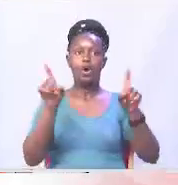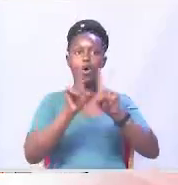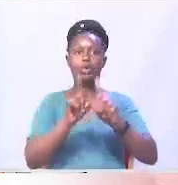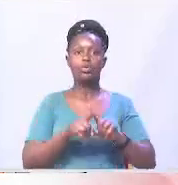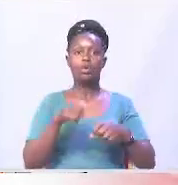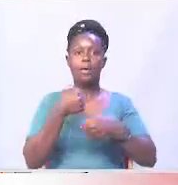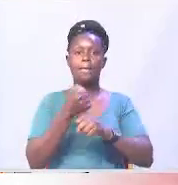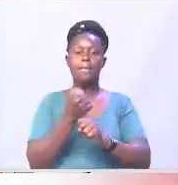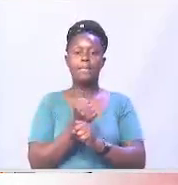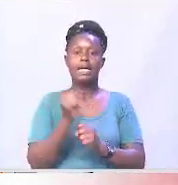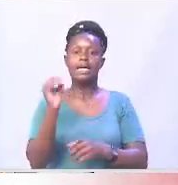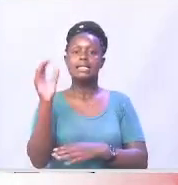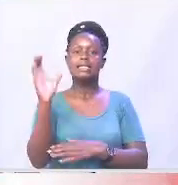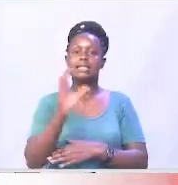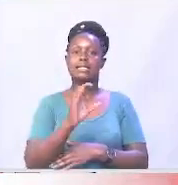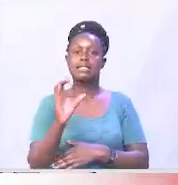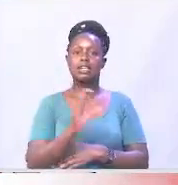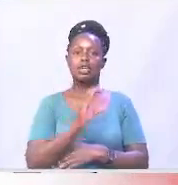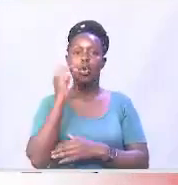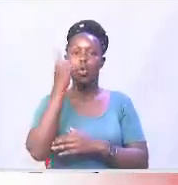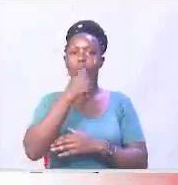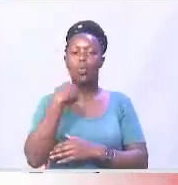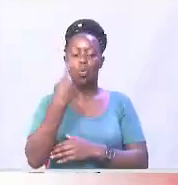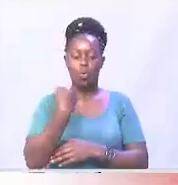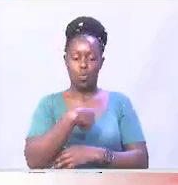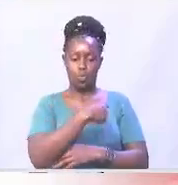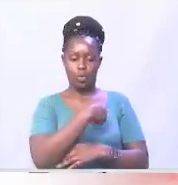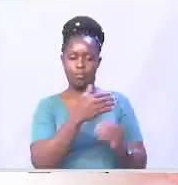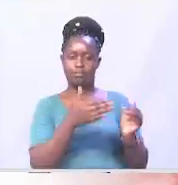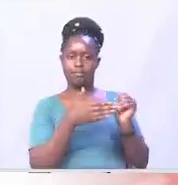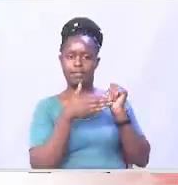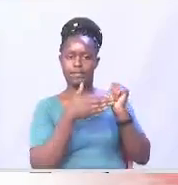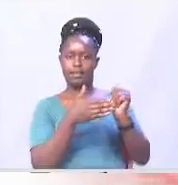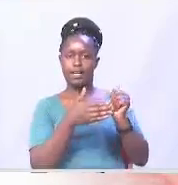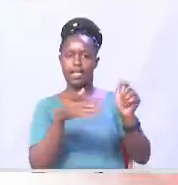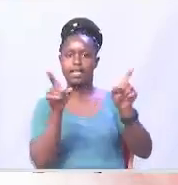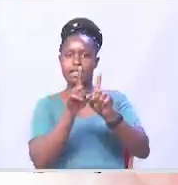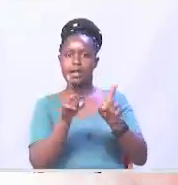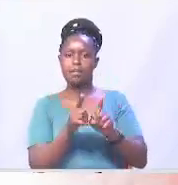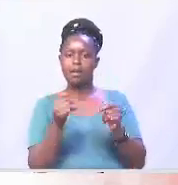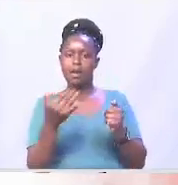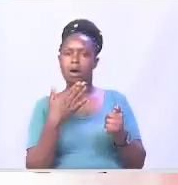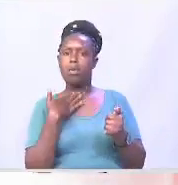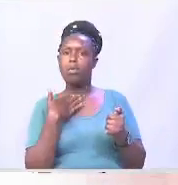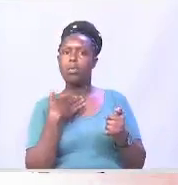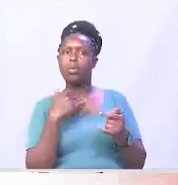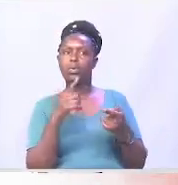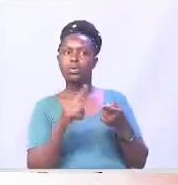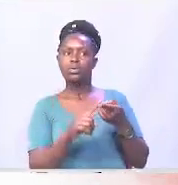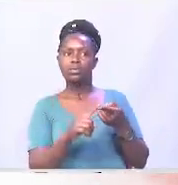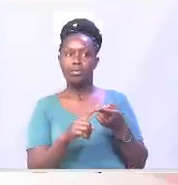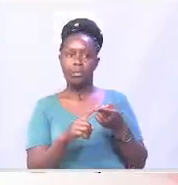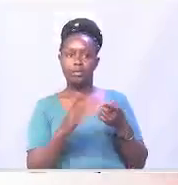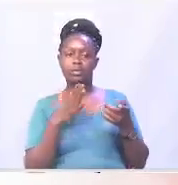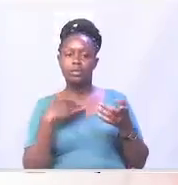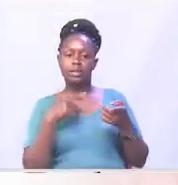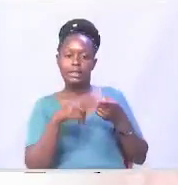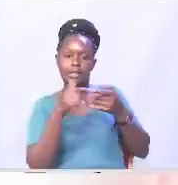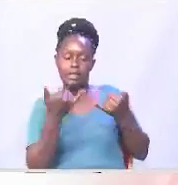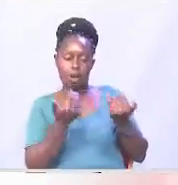watu wananchi ambao tunawaongoza watake kufuata mwito